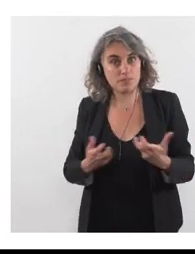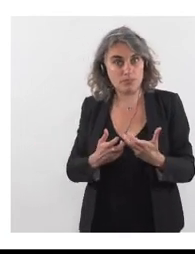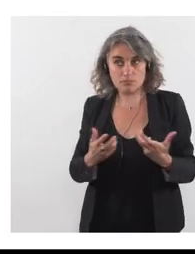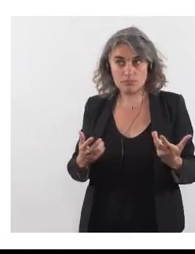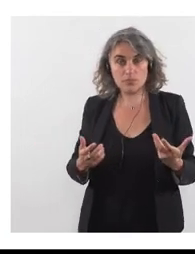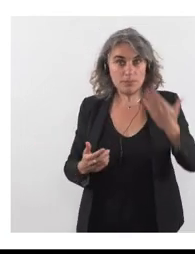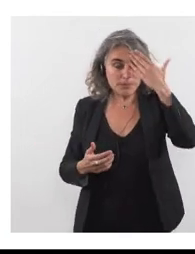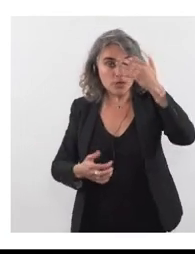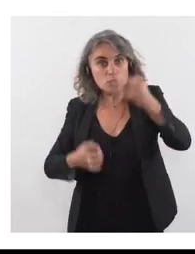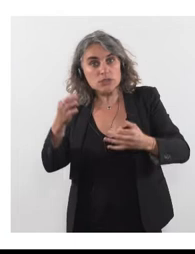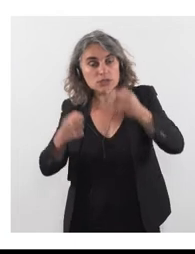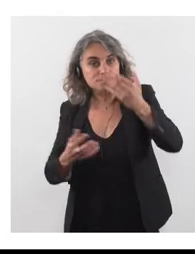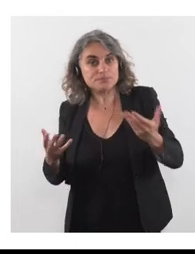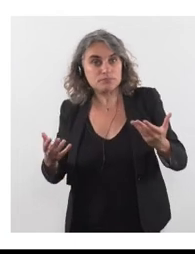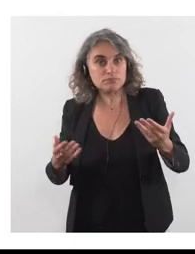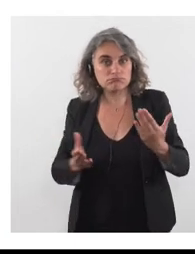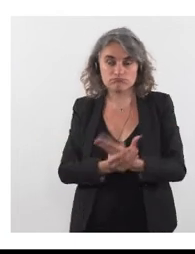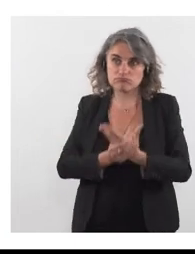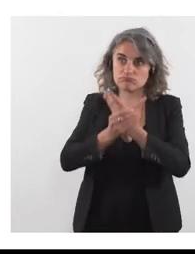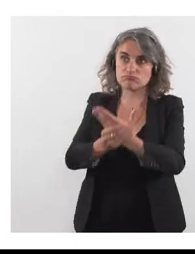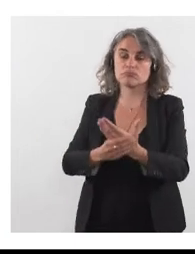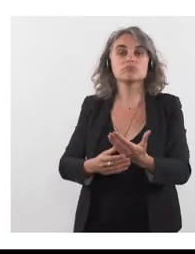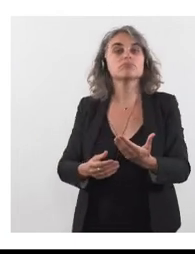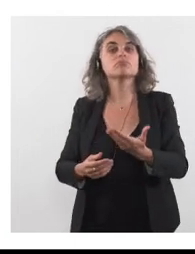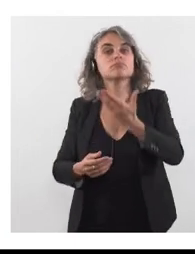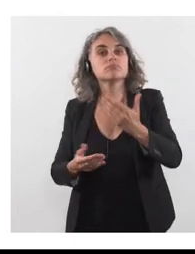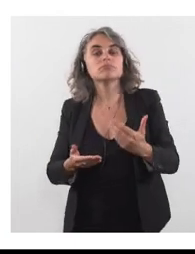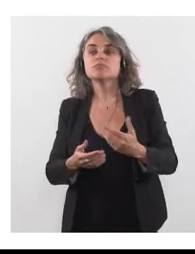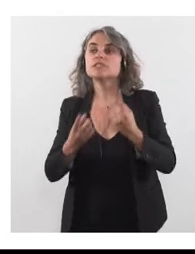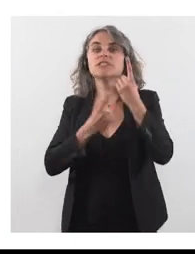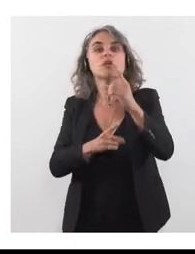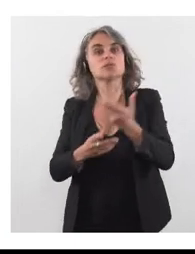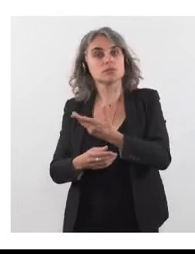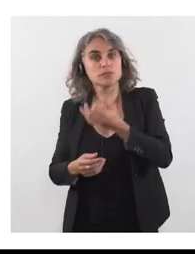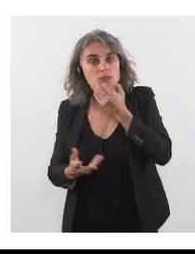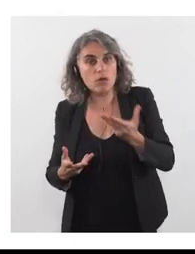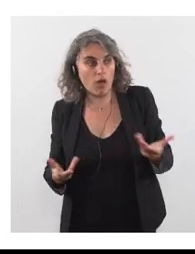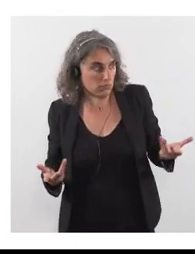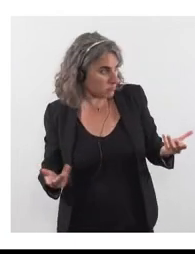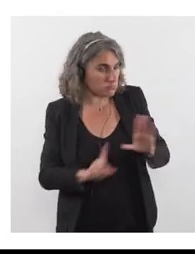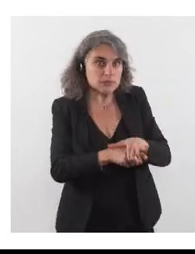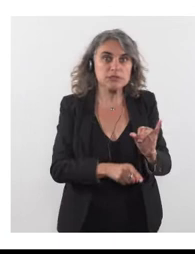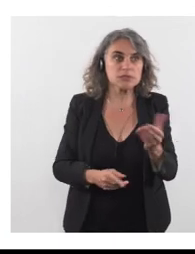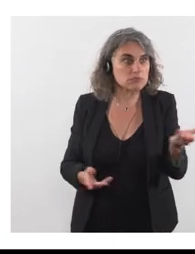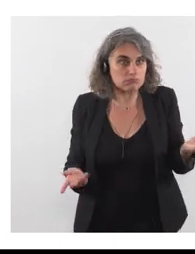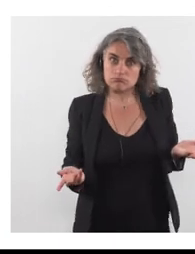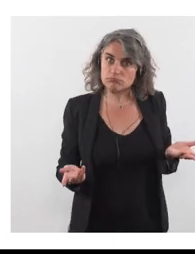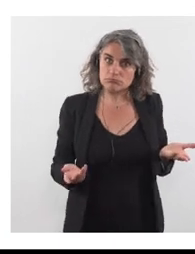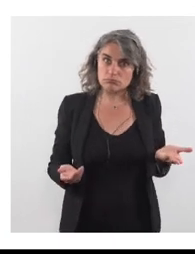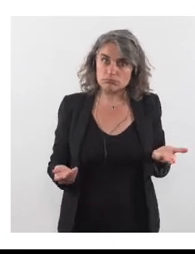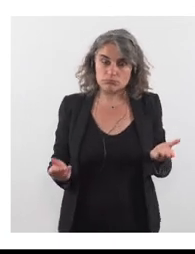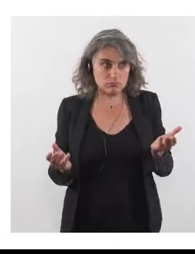c'est de se dire, oui, mais vous allez ici et il n'y a pas de victime. Où est-ce que j'ai discriminé Et c'est, ça a été